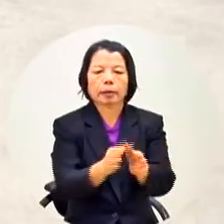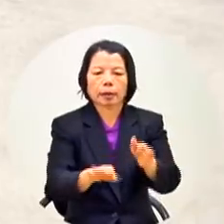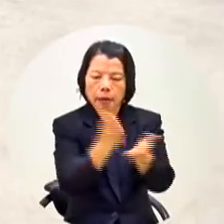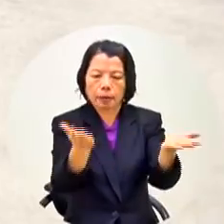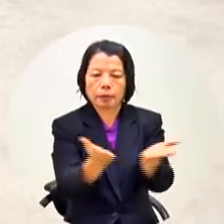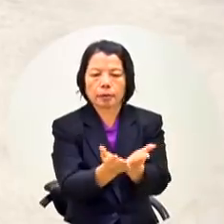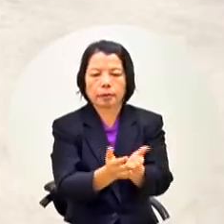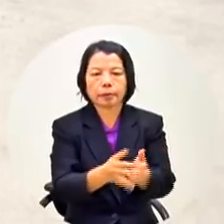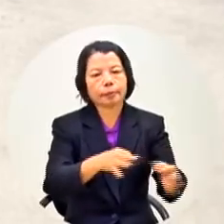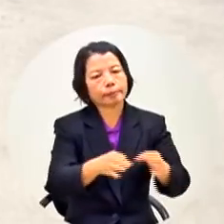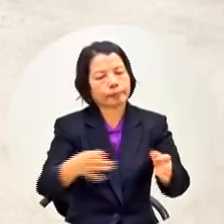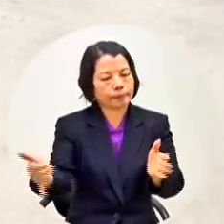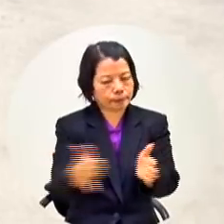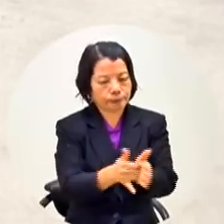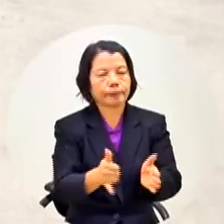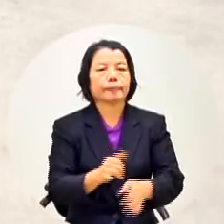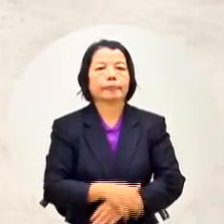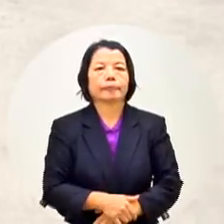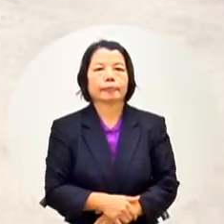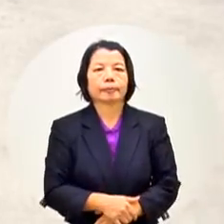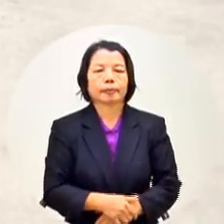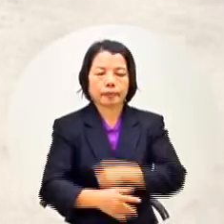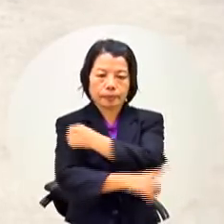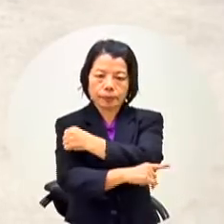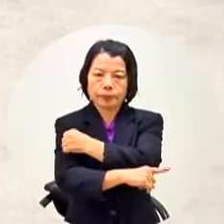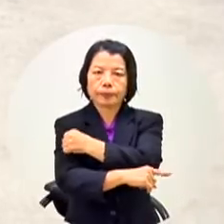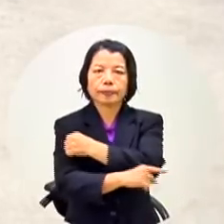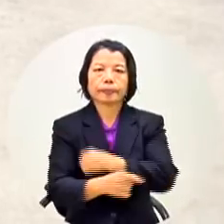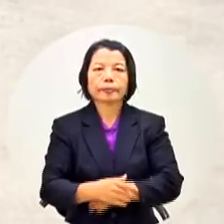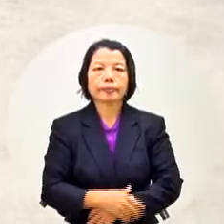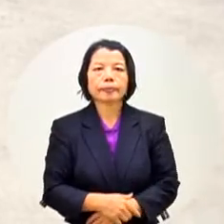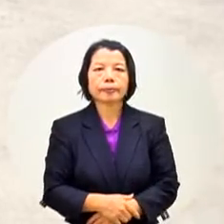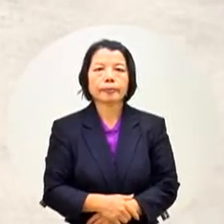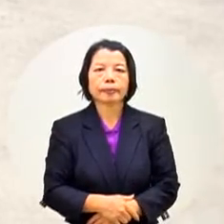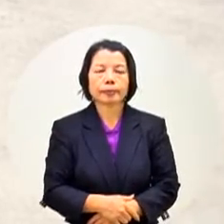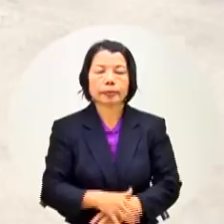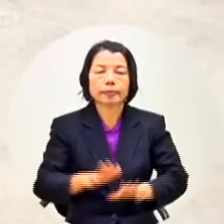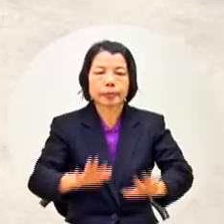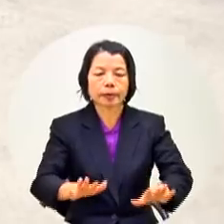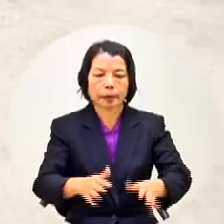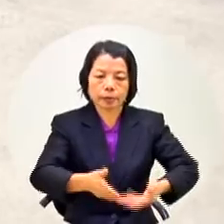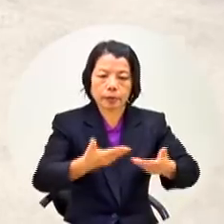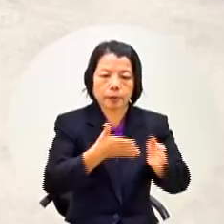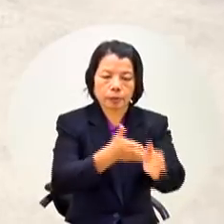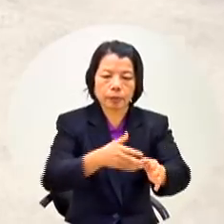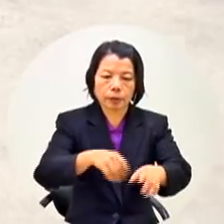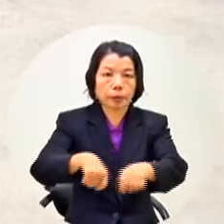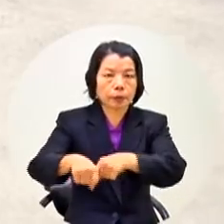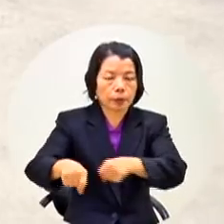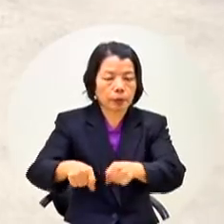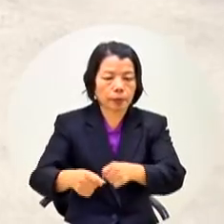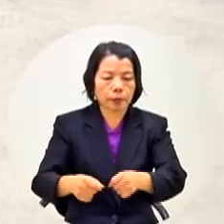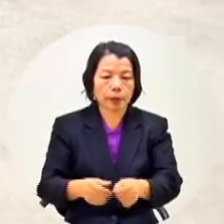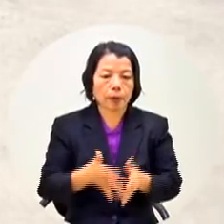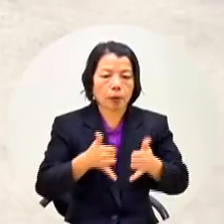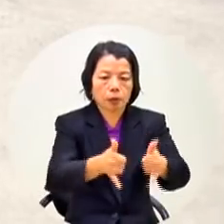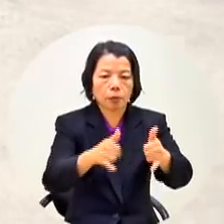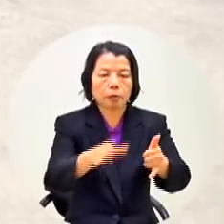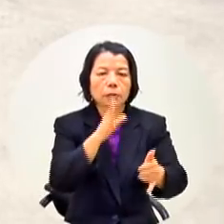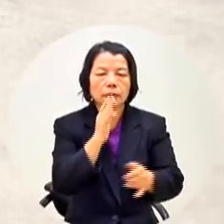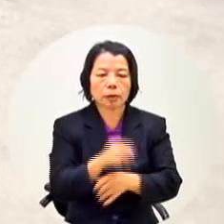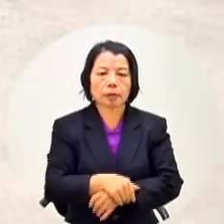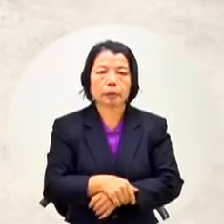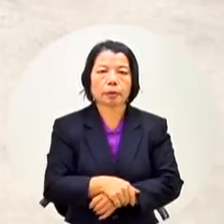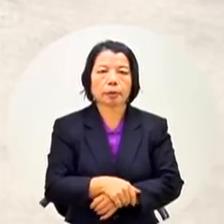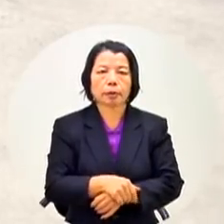好，那最后，目前呢，轻轨规划通车路段是采 U 型路权，也就从刚刚所提到 C32